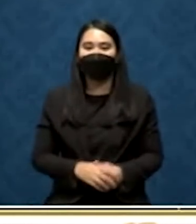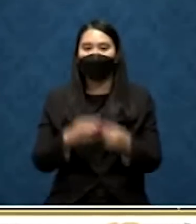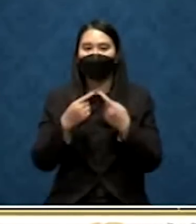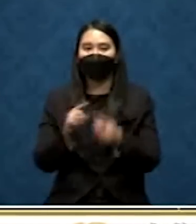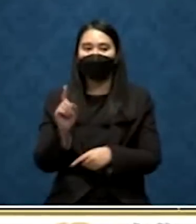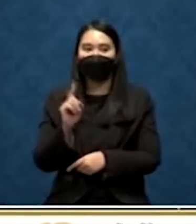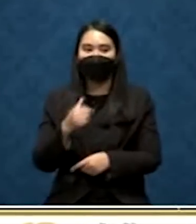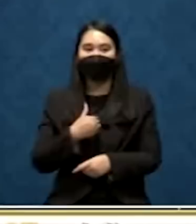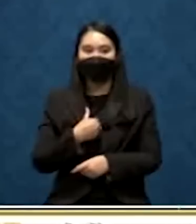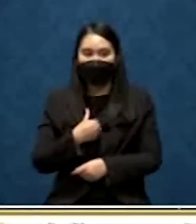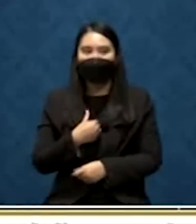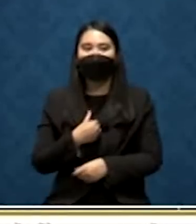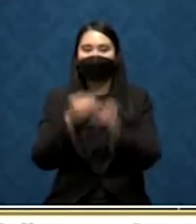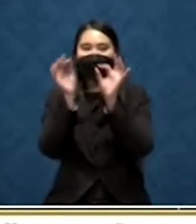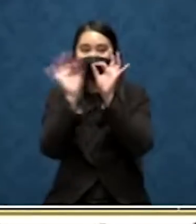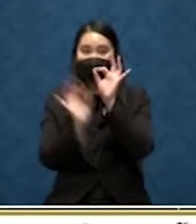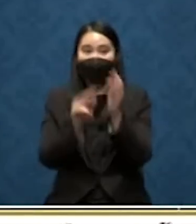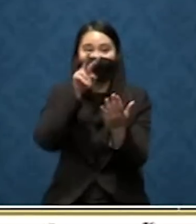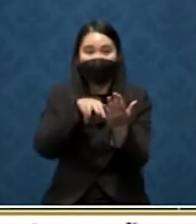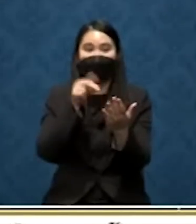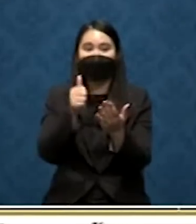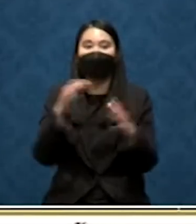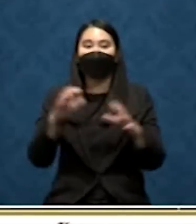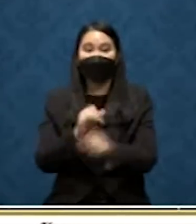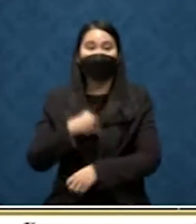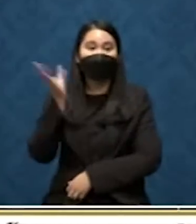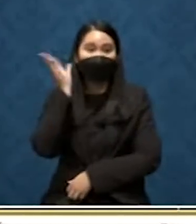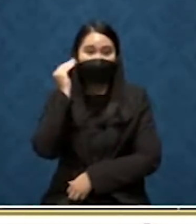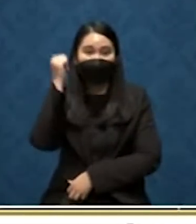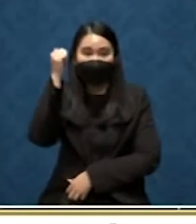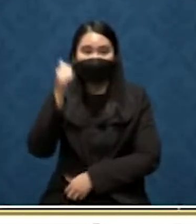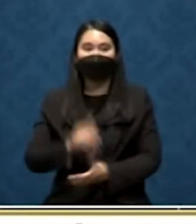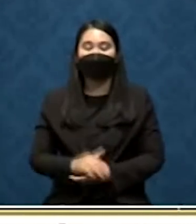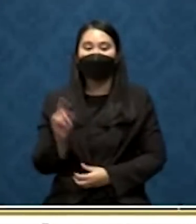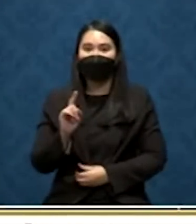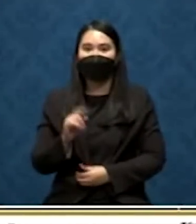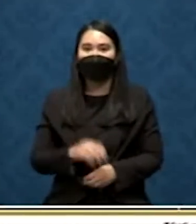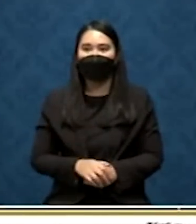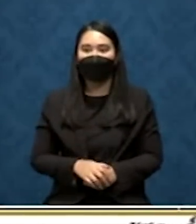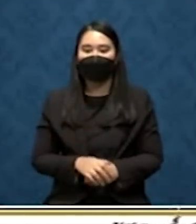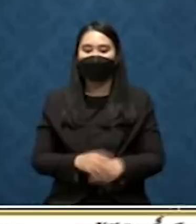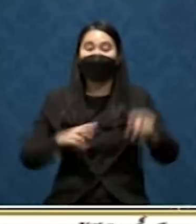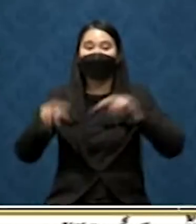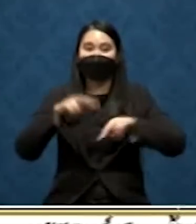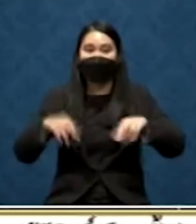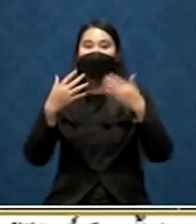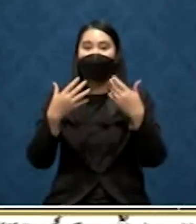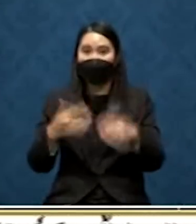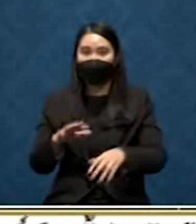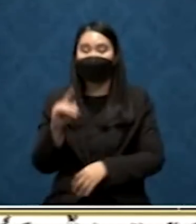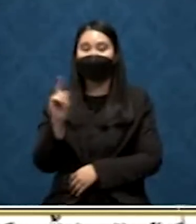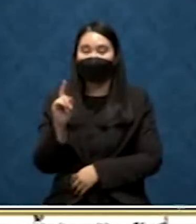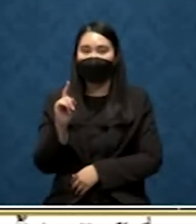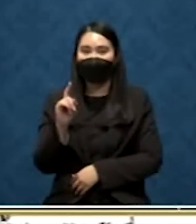่อยางน้อยผมแกะรายมือแล้อ่านได้ว่าฟังใหดีนะครับพิจจารณาแล้ว เห็นว่า